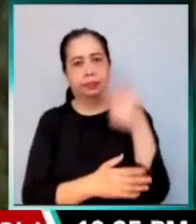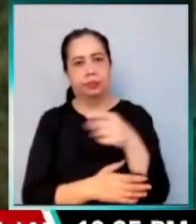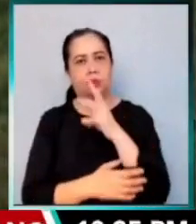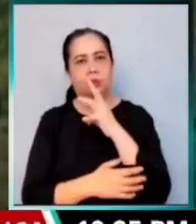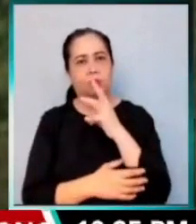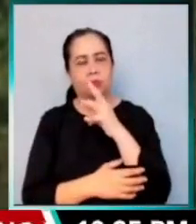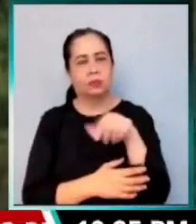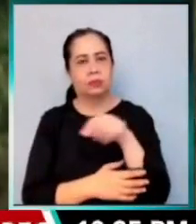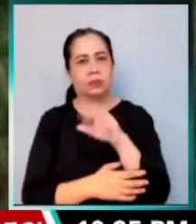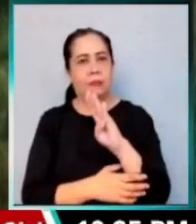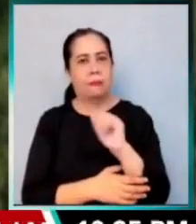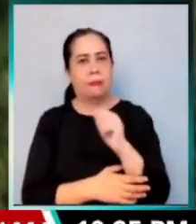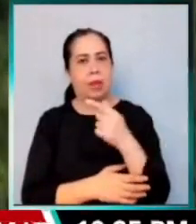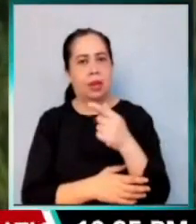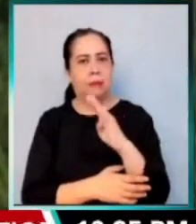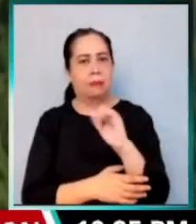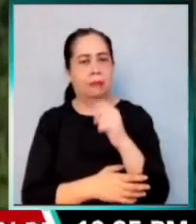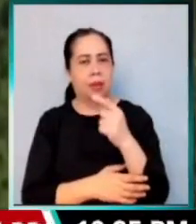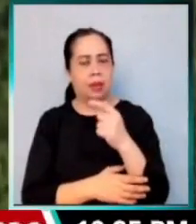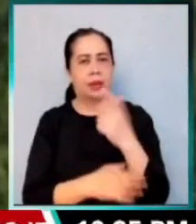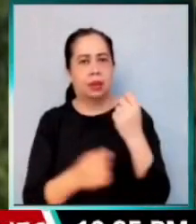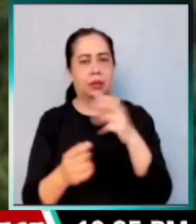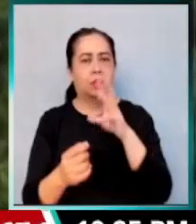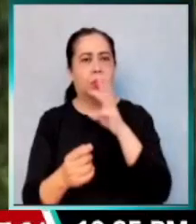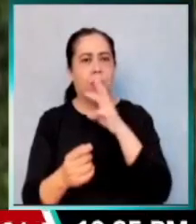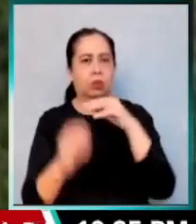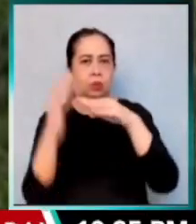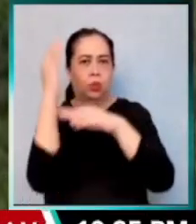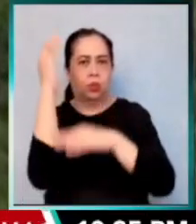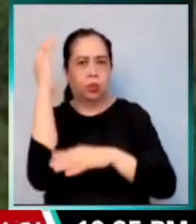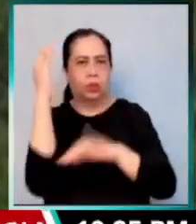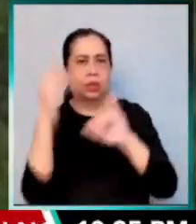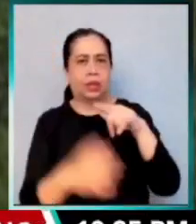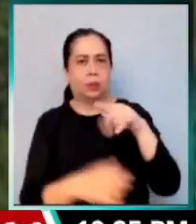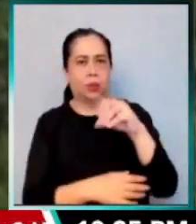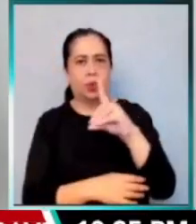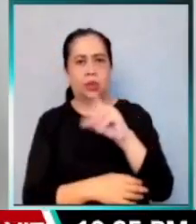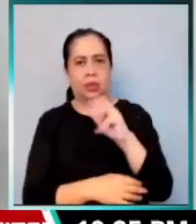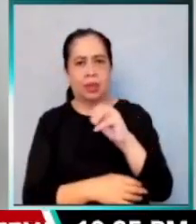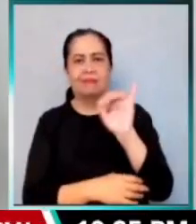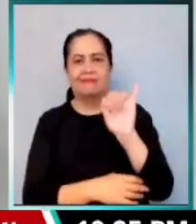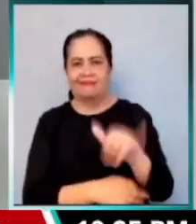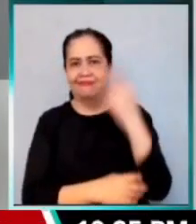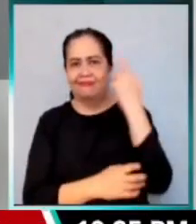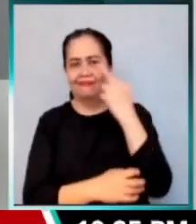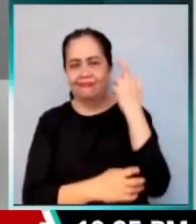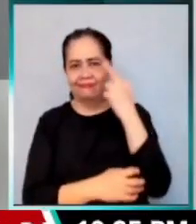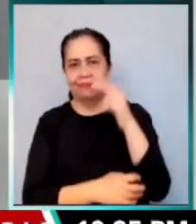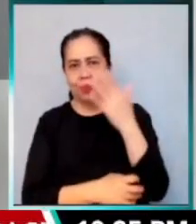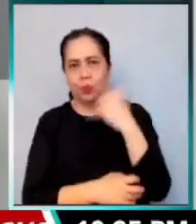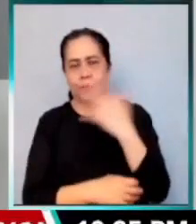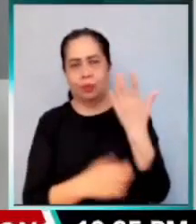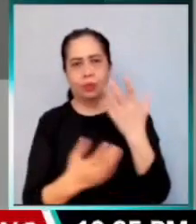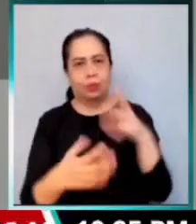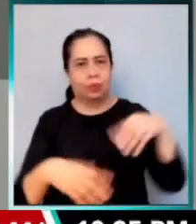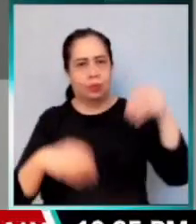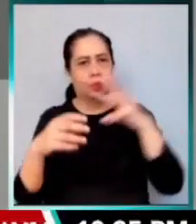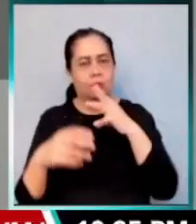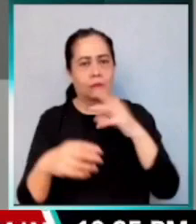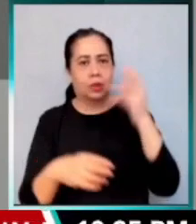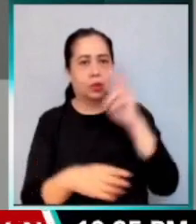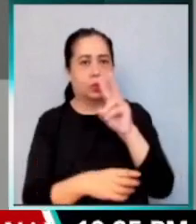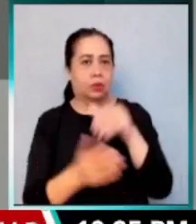Bagbag Reservoir at mababang water level ng Ipu Dam ang sinasabing dahilan ng Maynilad. Ang dating 2,400